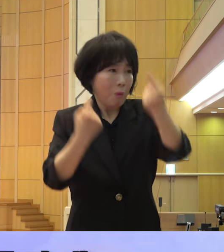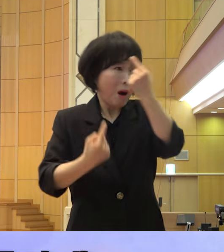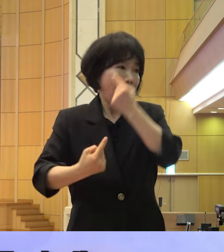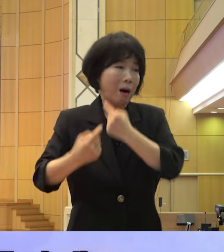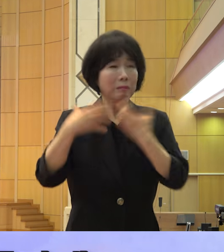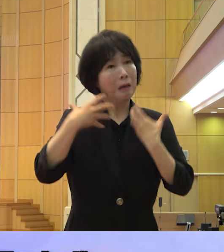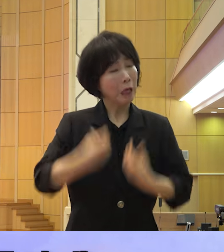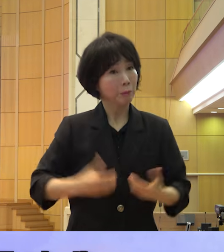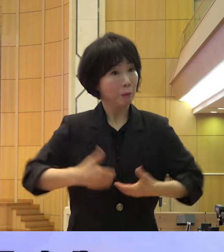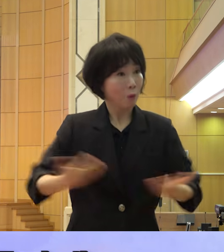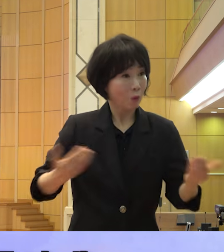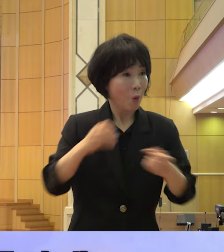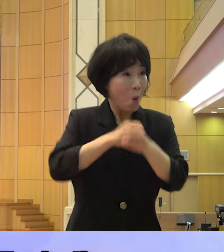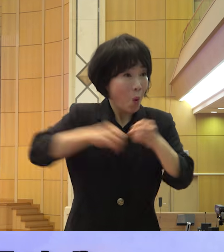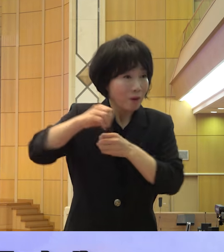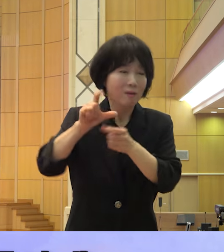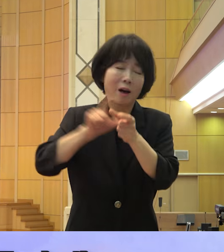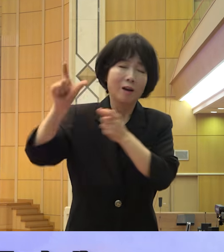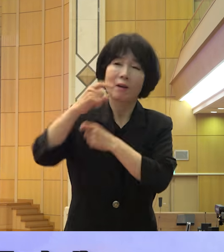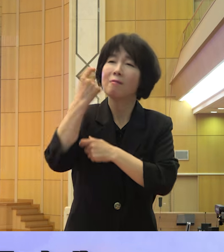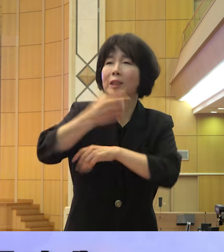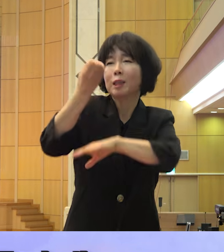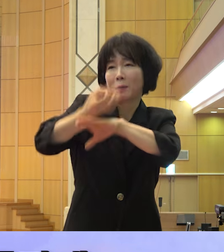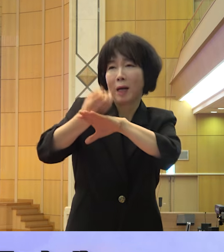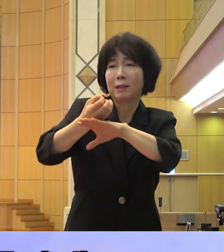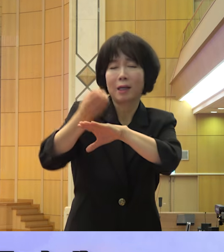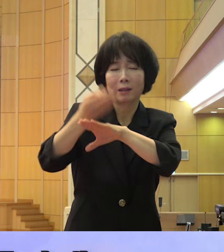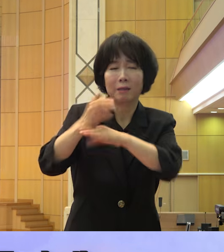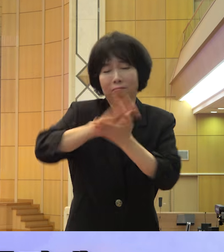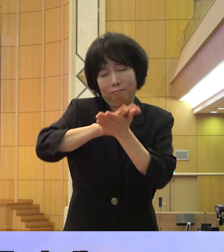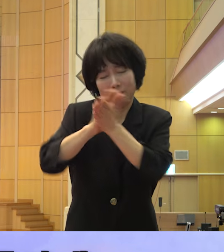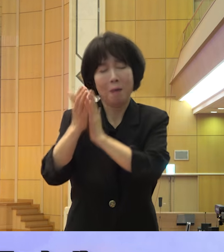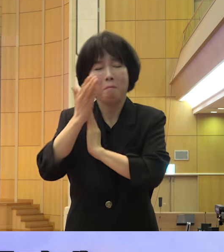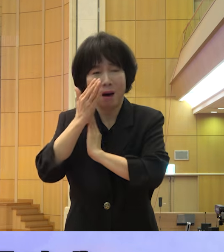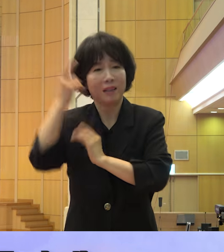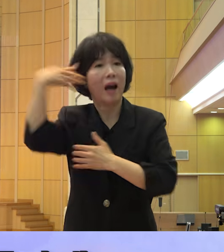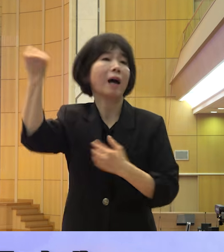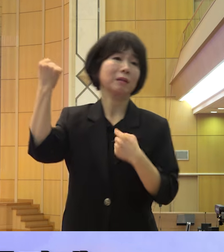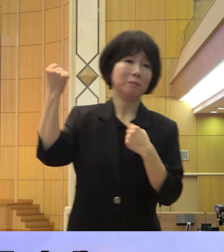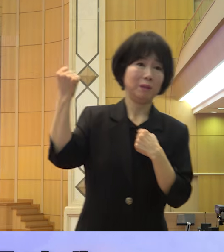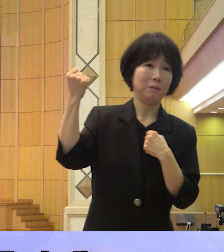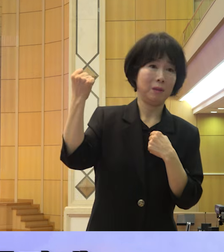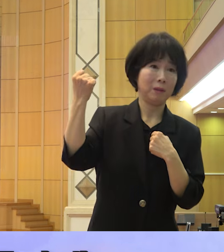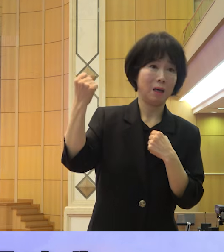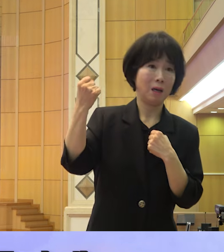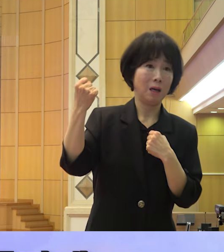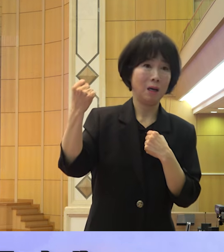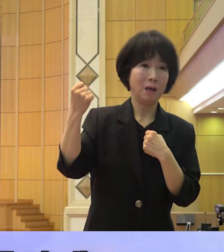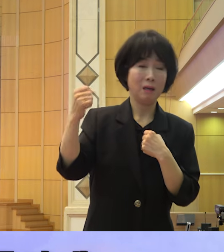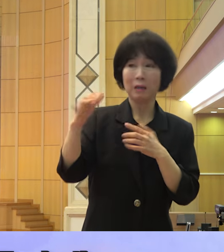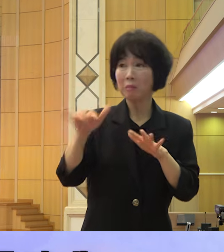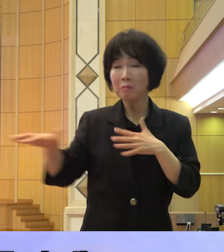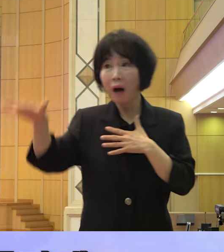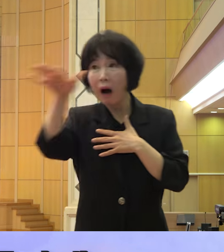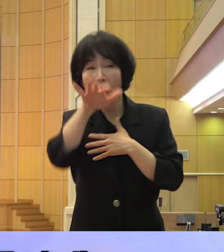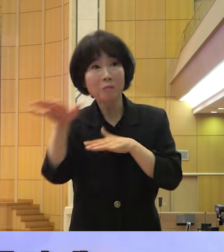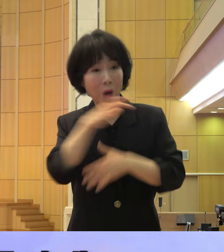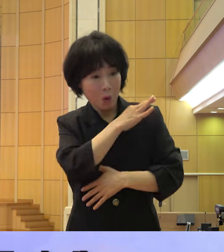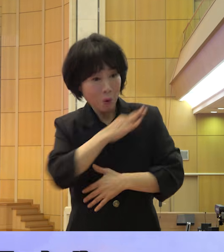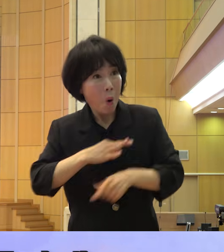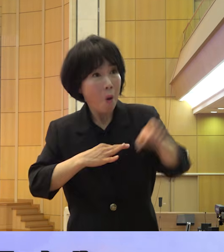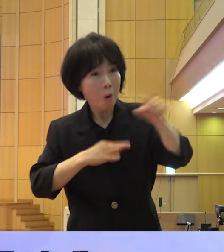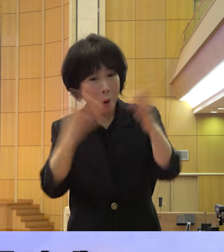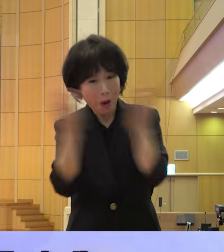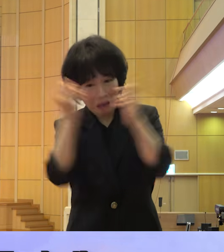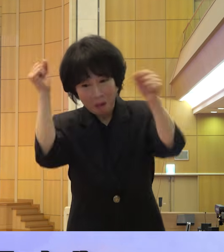되게 하리라. 사람들이 욥이 그렇게 말하니까 그렇게 망하고 병들어 다 죽게 생겼는데 나를 단련한